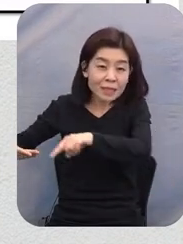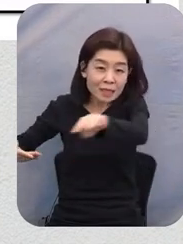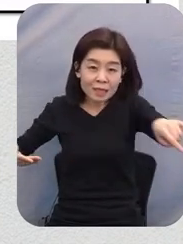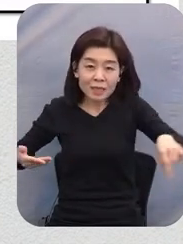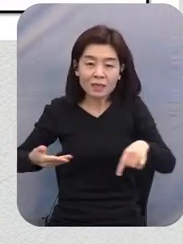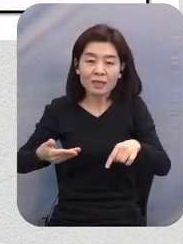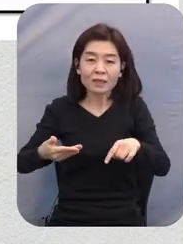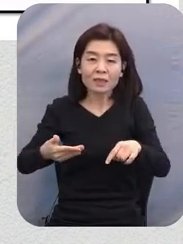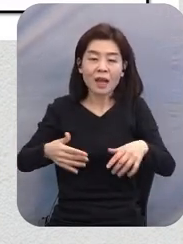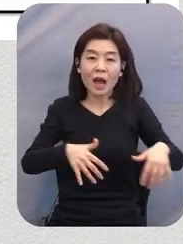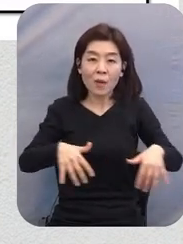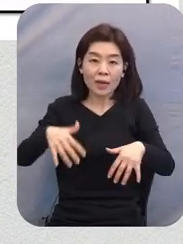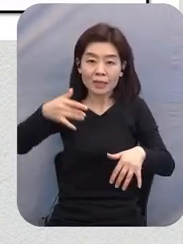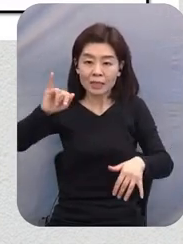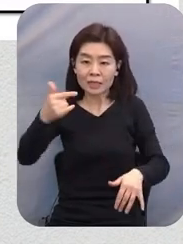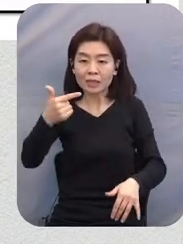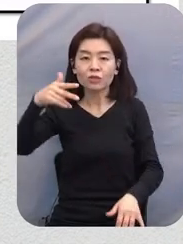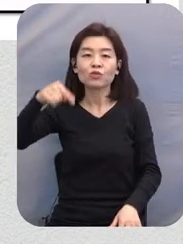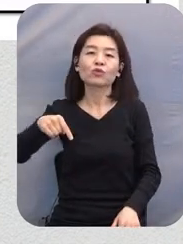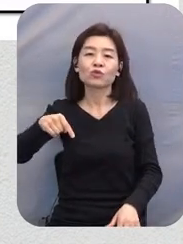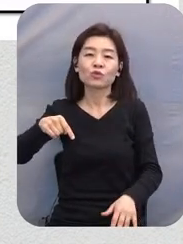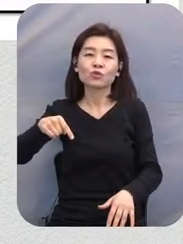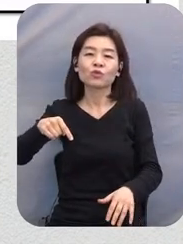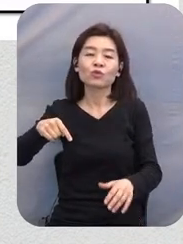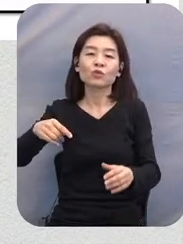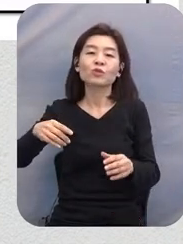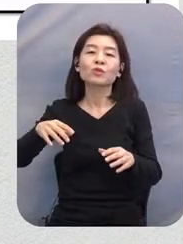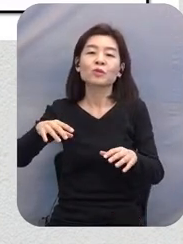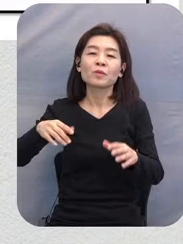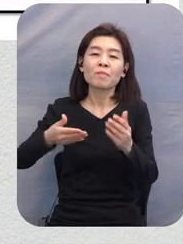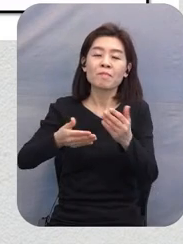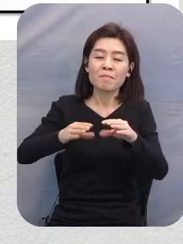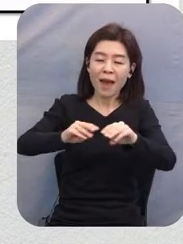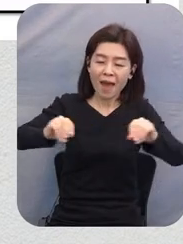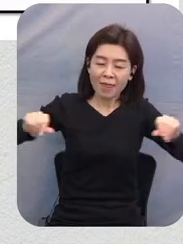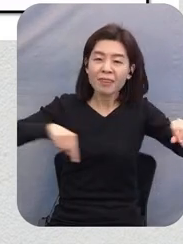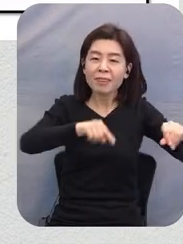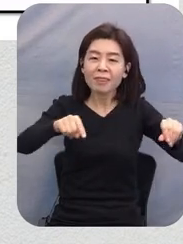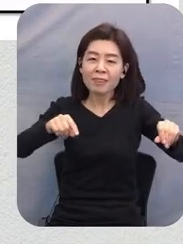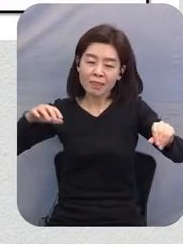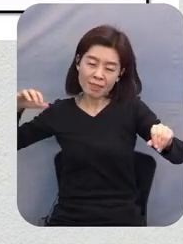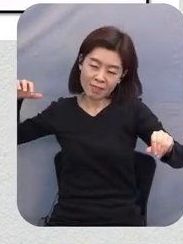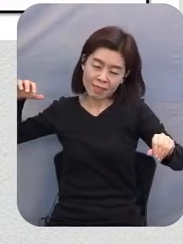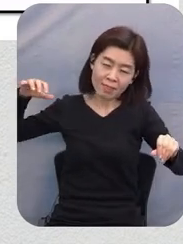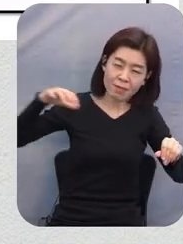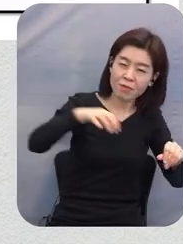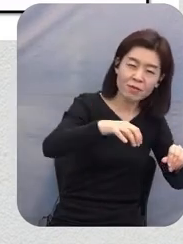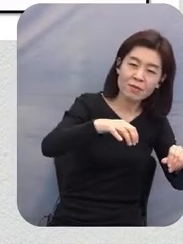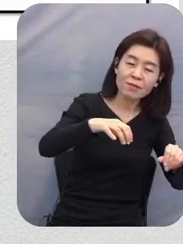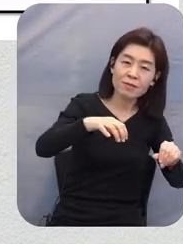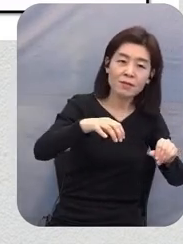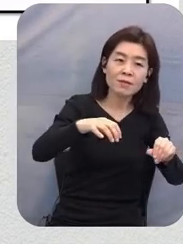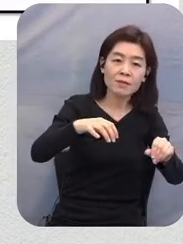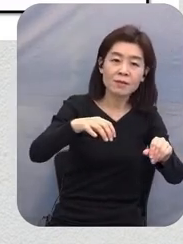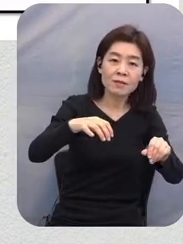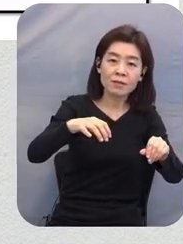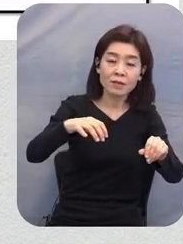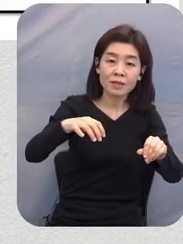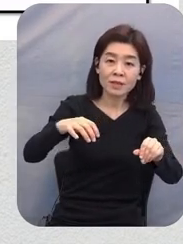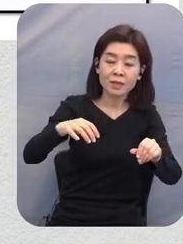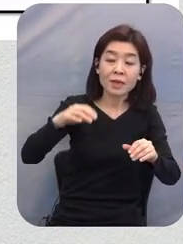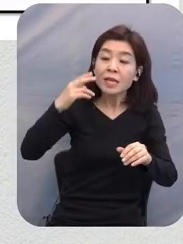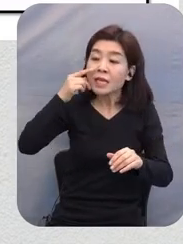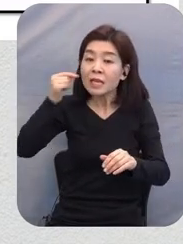이 진주만 공습을 하면서 아시아 태평양 전쟁이 시작이 됩니다. 결과는 어떻게 됐죠? 미국에게 의해서 일본은